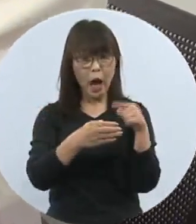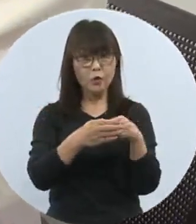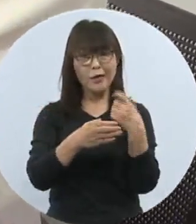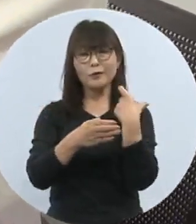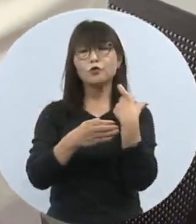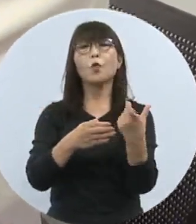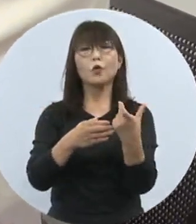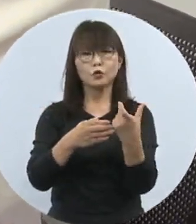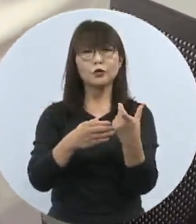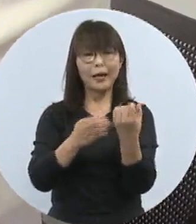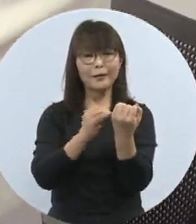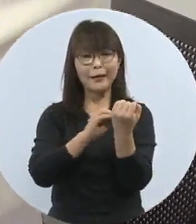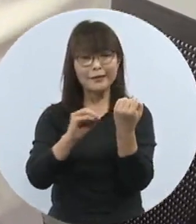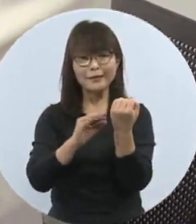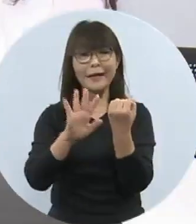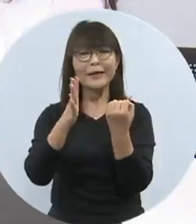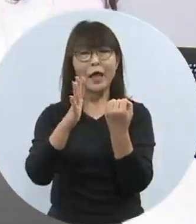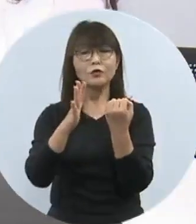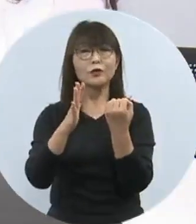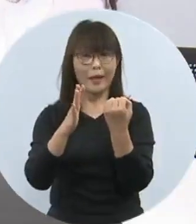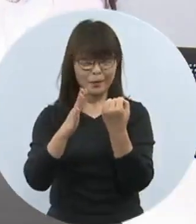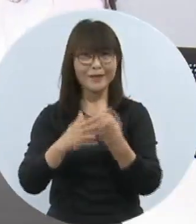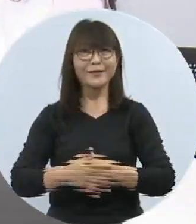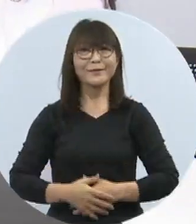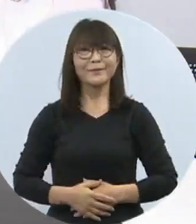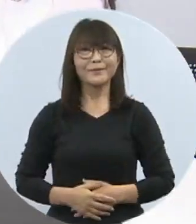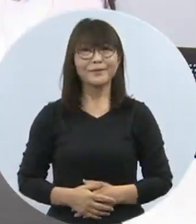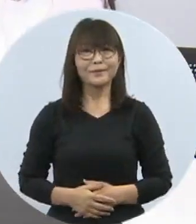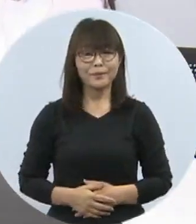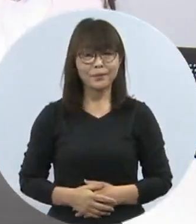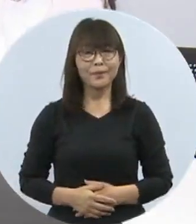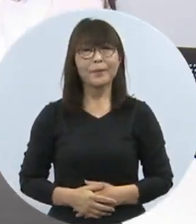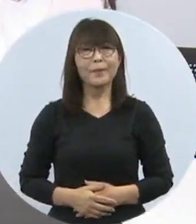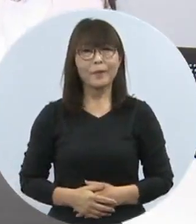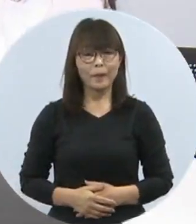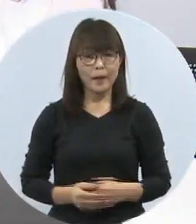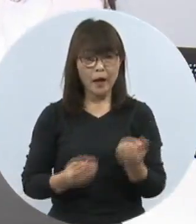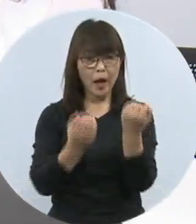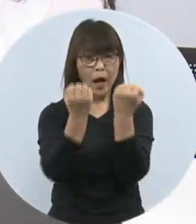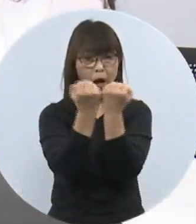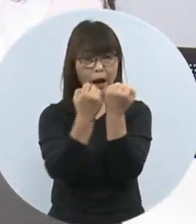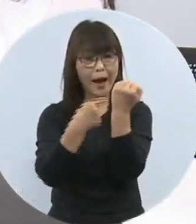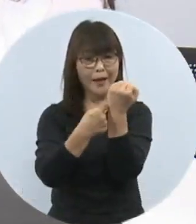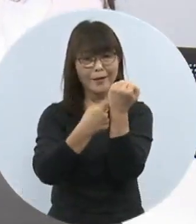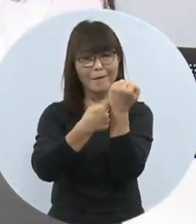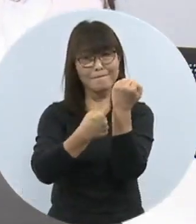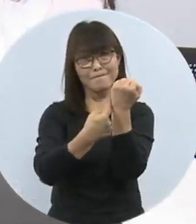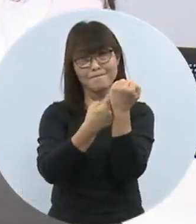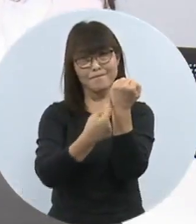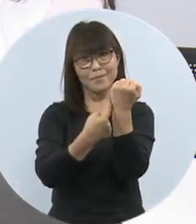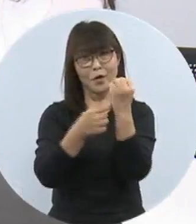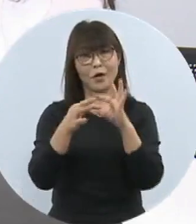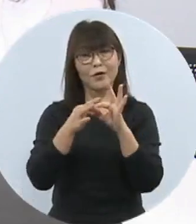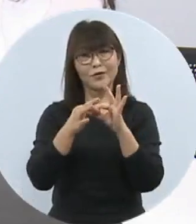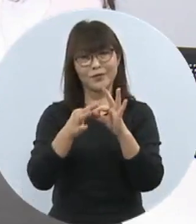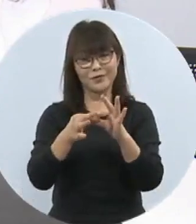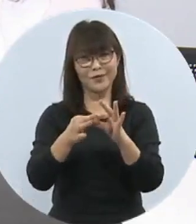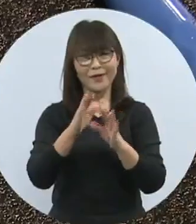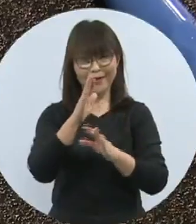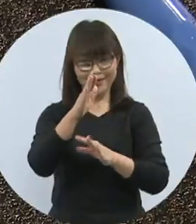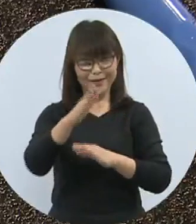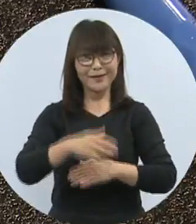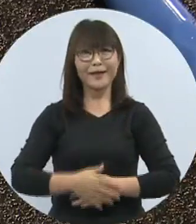出血もしなくなってくるので、歯の間のお掃除続けてみてもらえればと思います